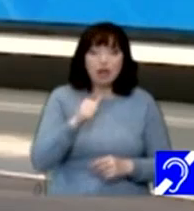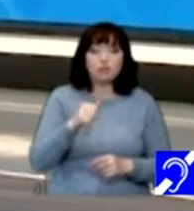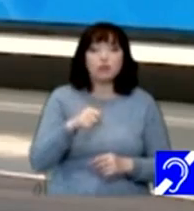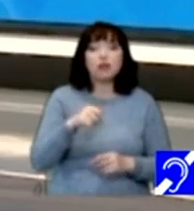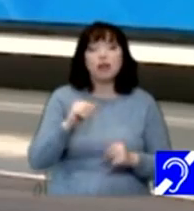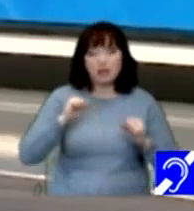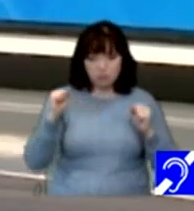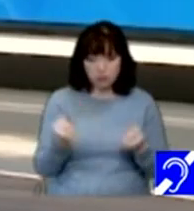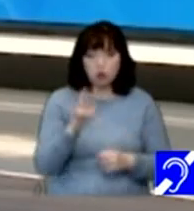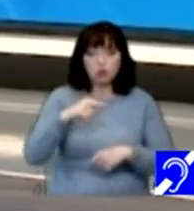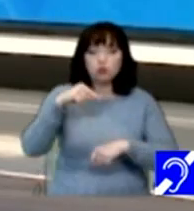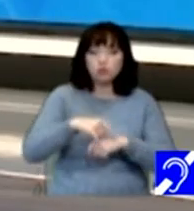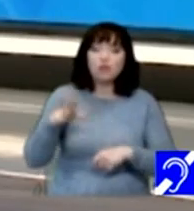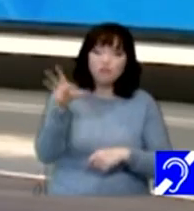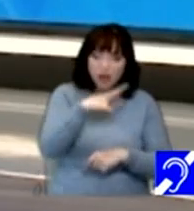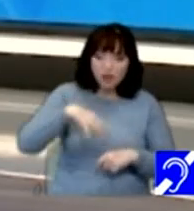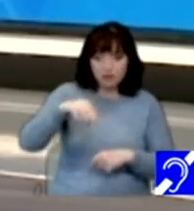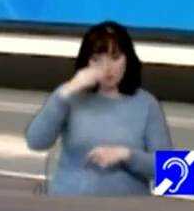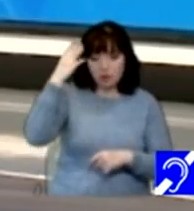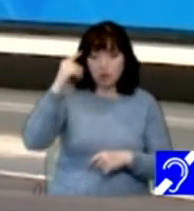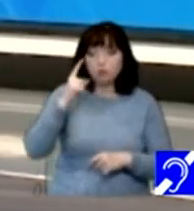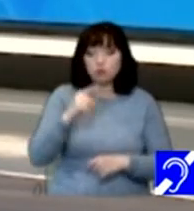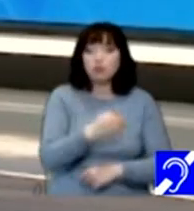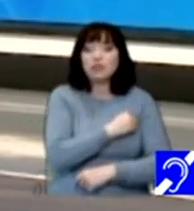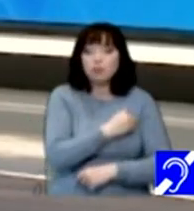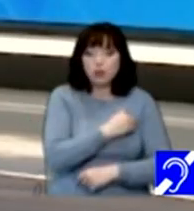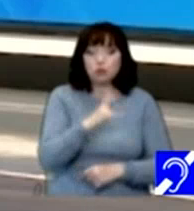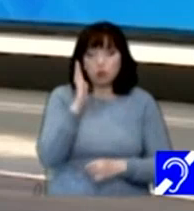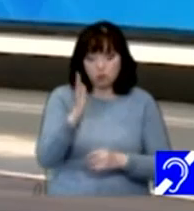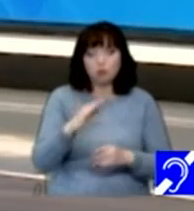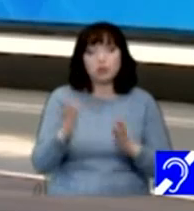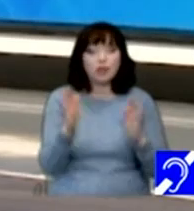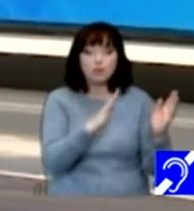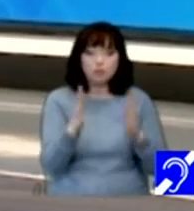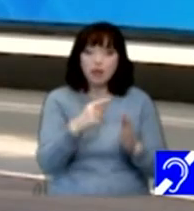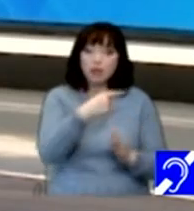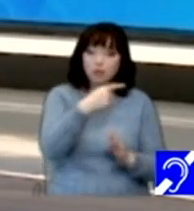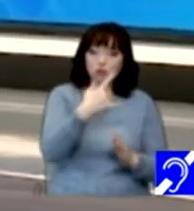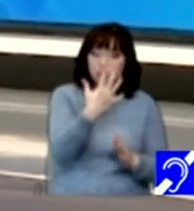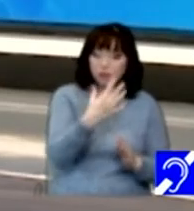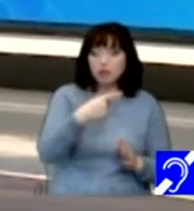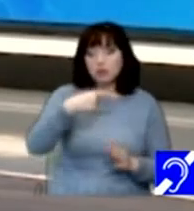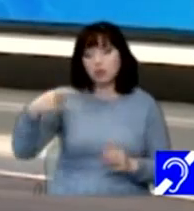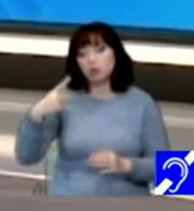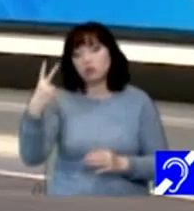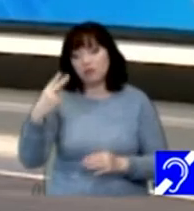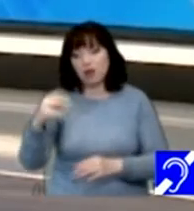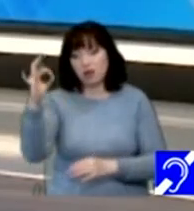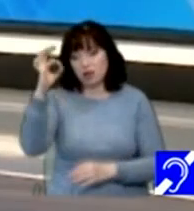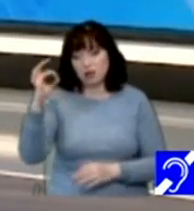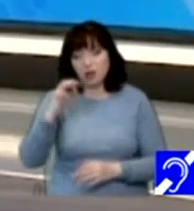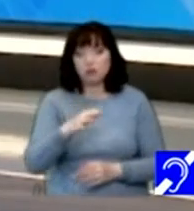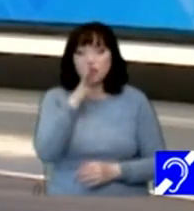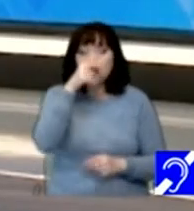variabil, frigul se va resimți în toate zonele, pentru că temperaturile maxime vor varia între minus 5 și minus 2 grade.